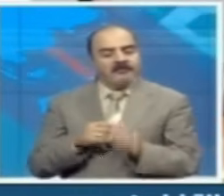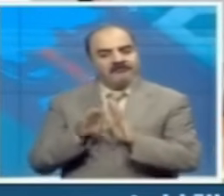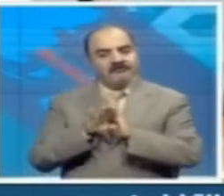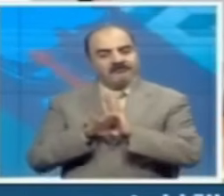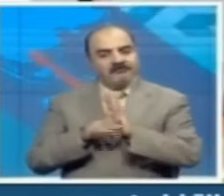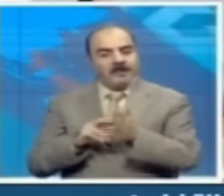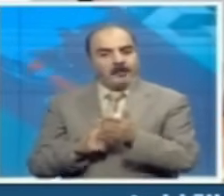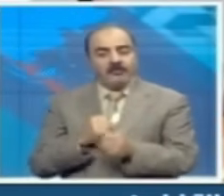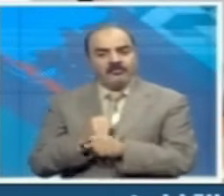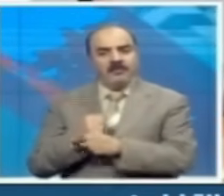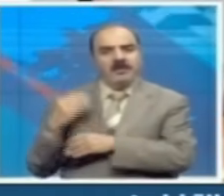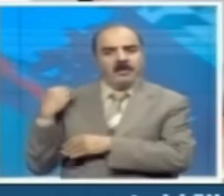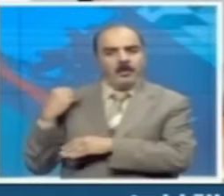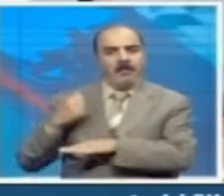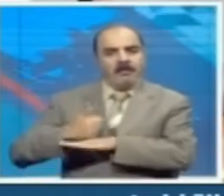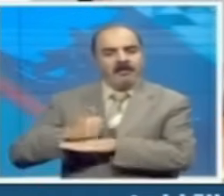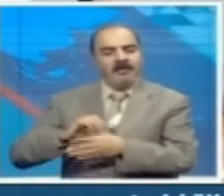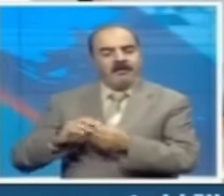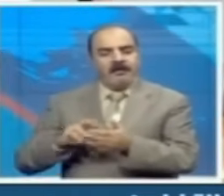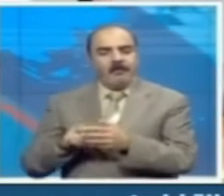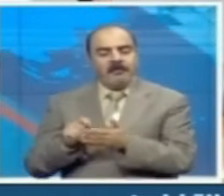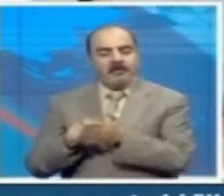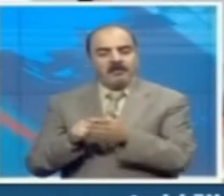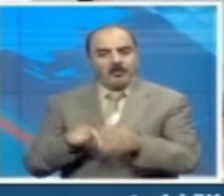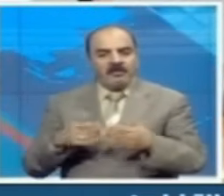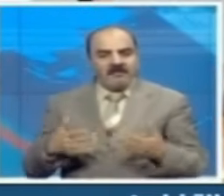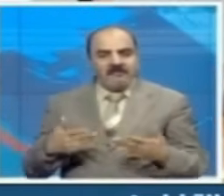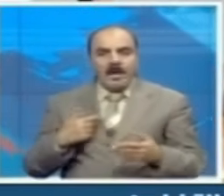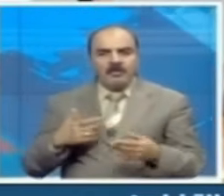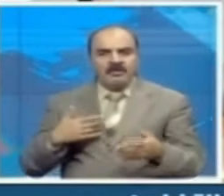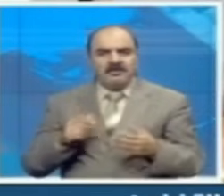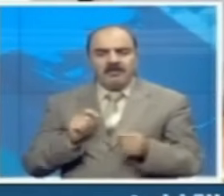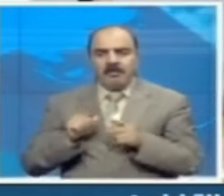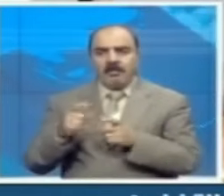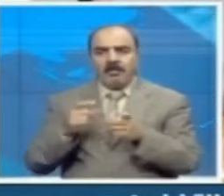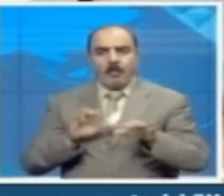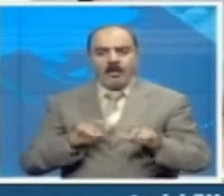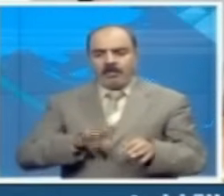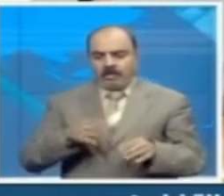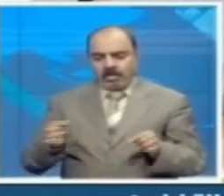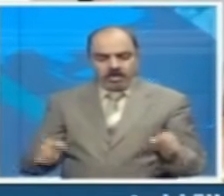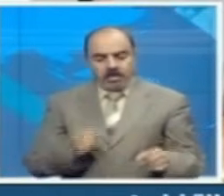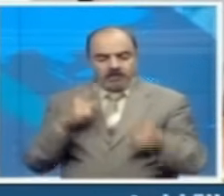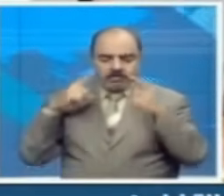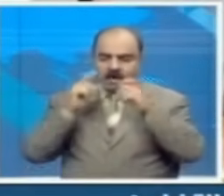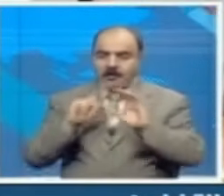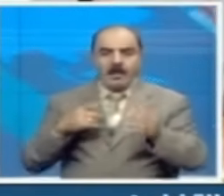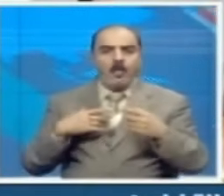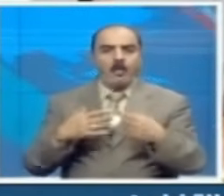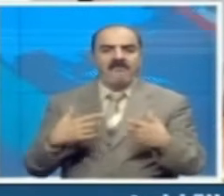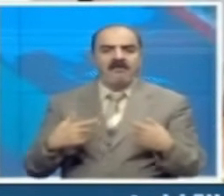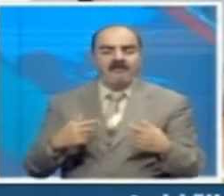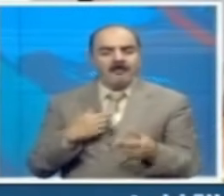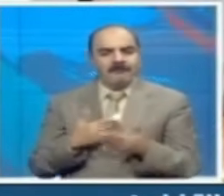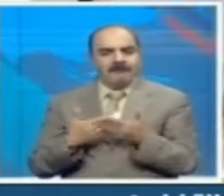ممارسة العمل الأهلي والإجراءات الجاري تنفيذها لتفعيل ميكنة منظومة العمل الأهلي وتطوير